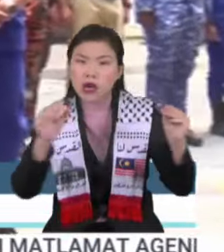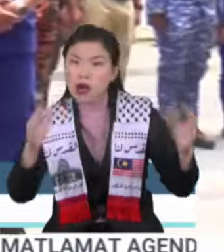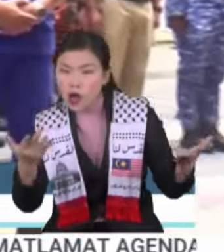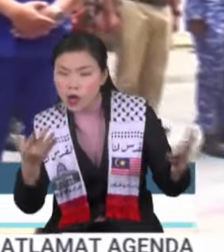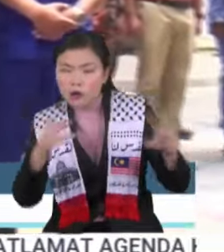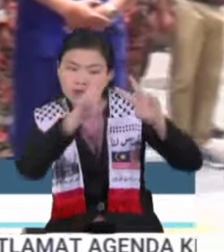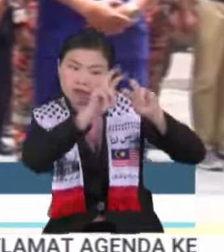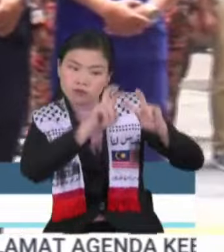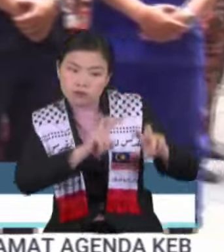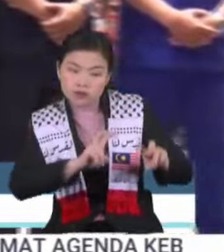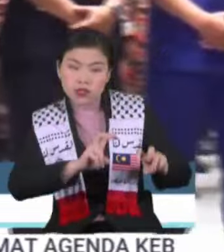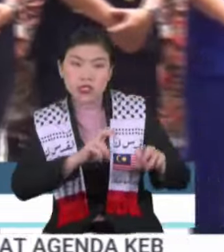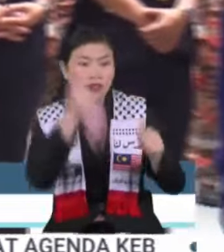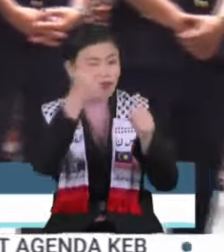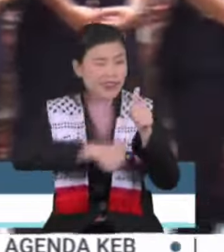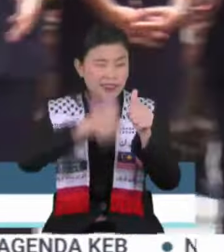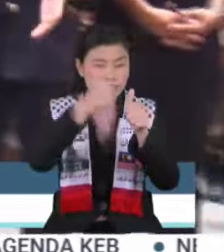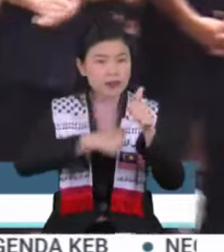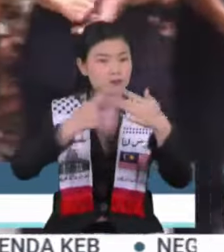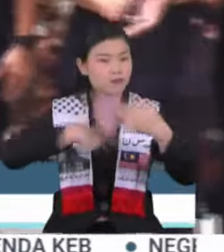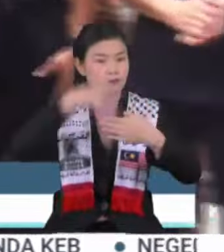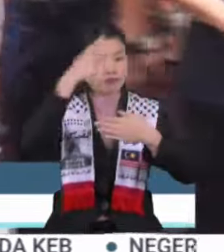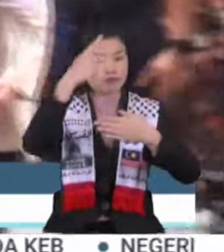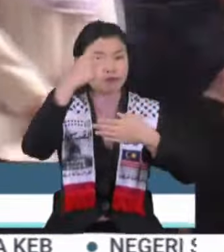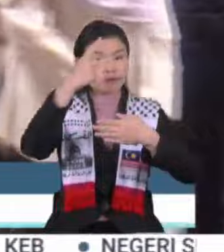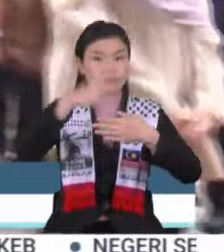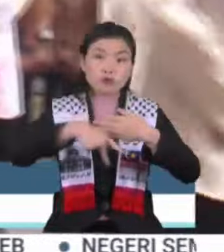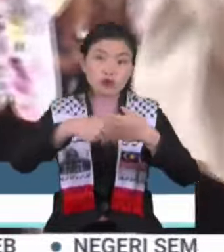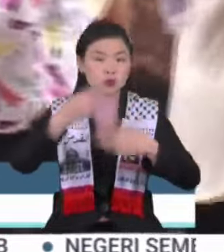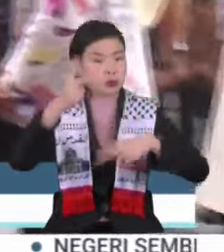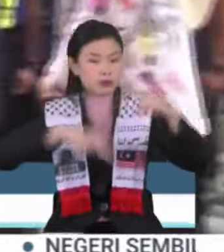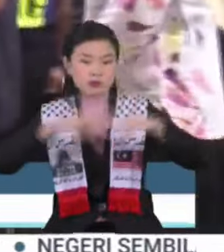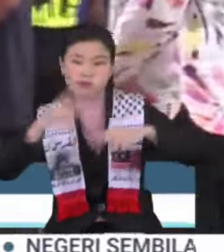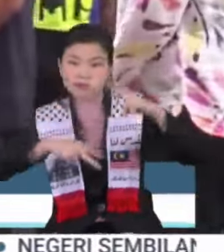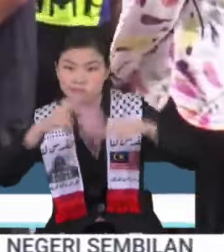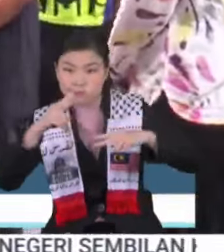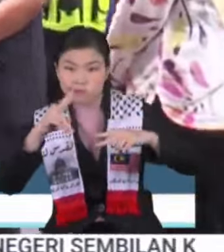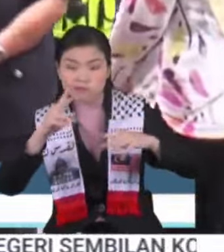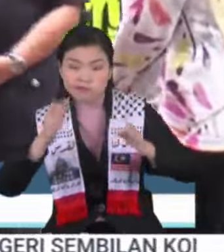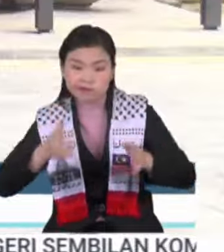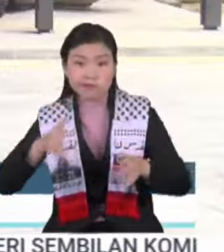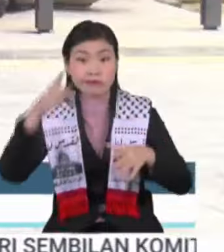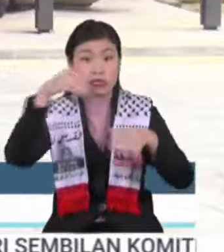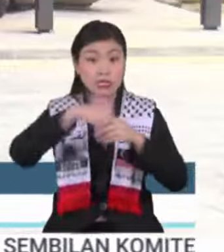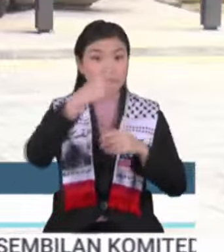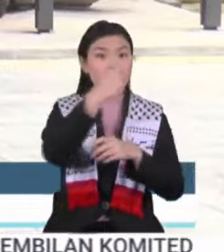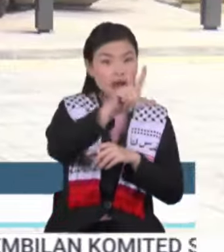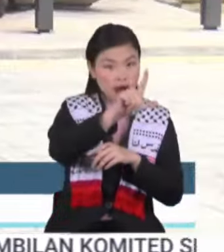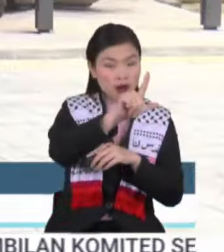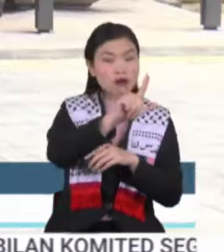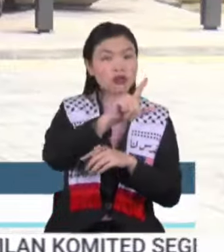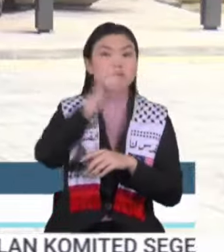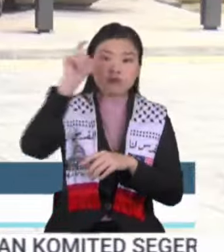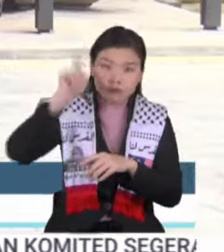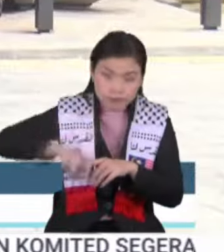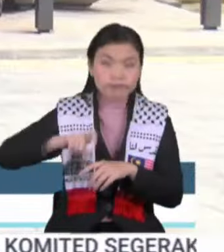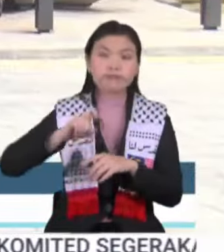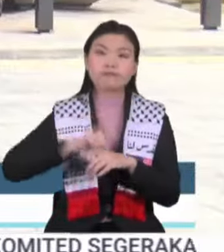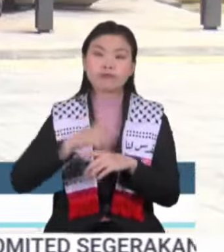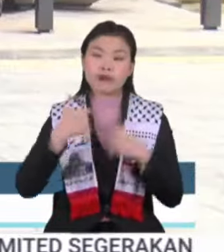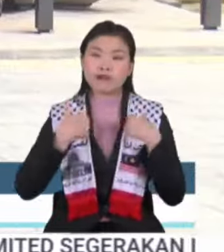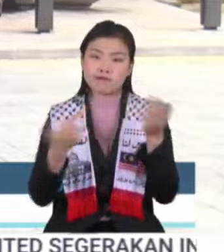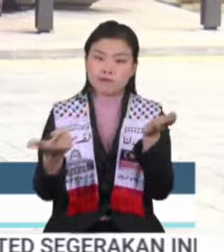itu, segala pembangunan yang akan berlaku di ibu kota Kuala Lumpur ini harus